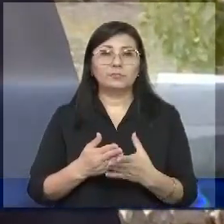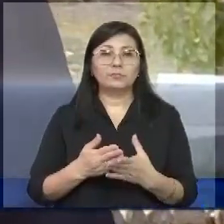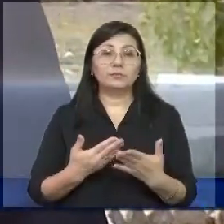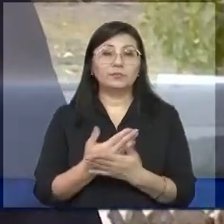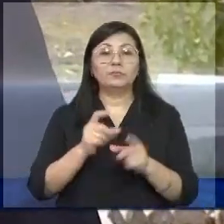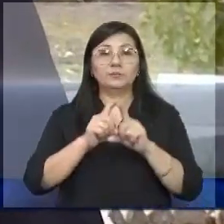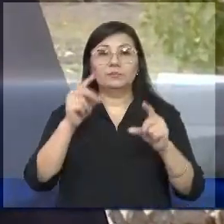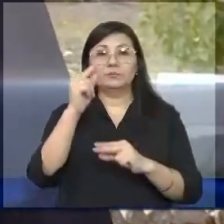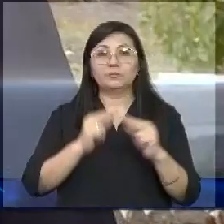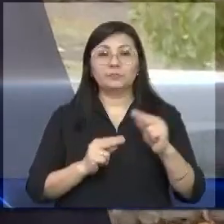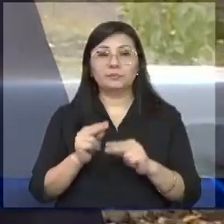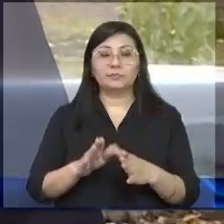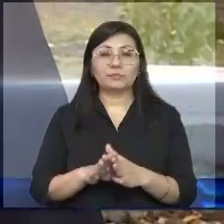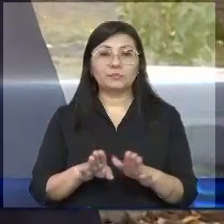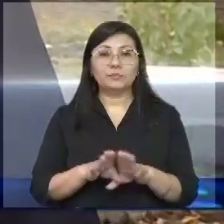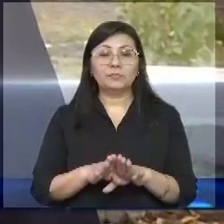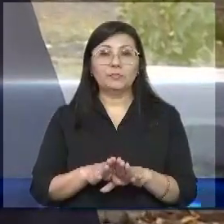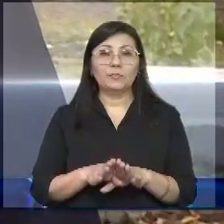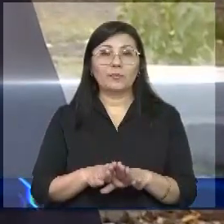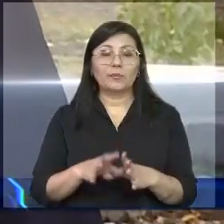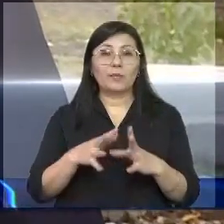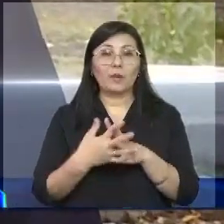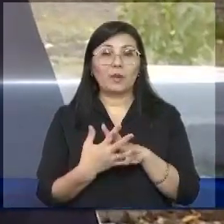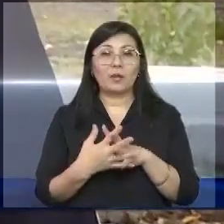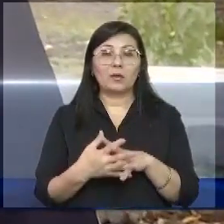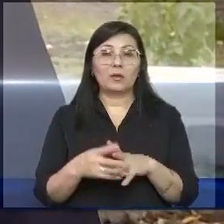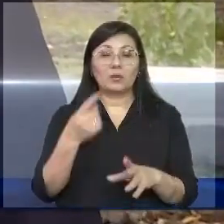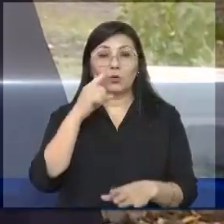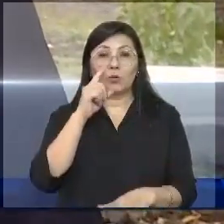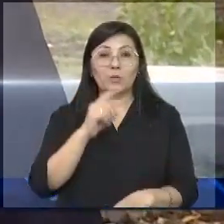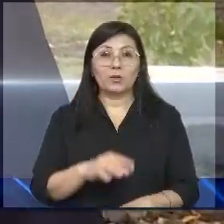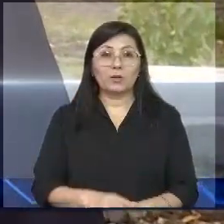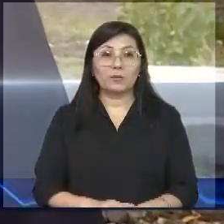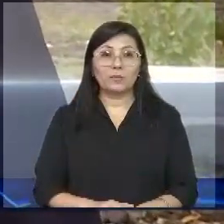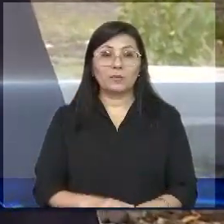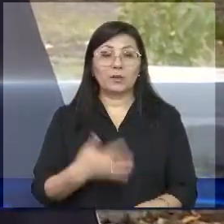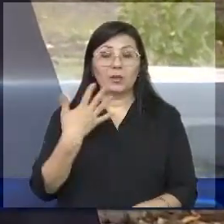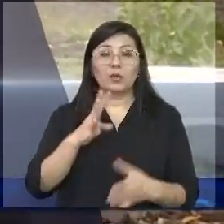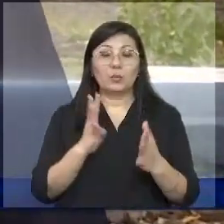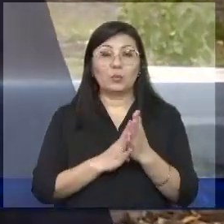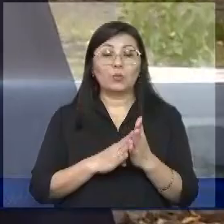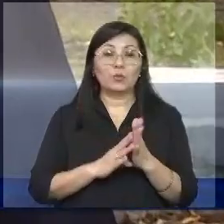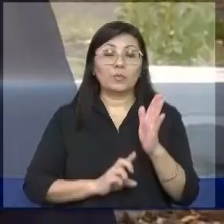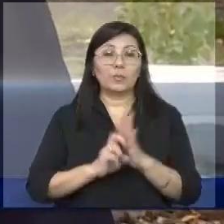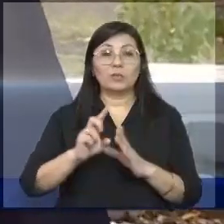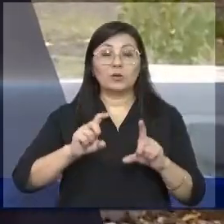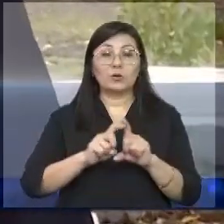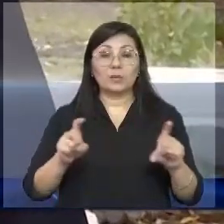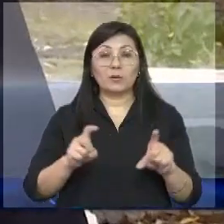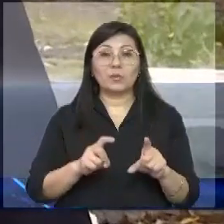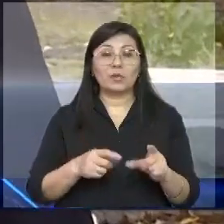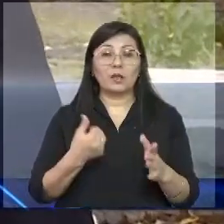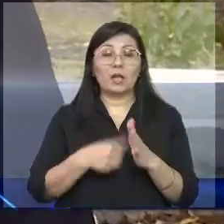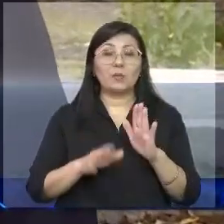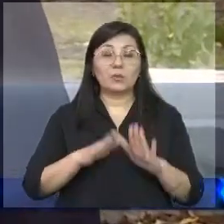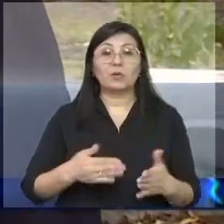жаңа мектеп құрылысы. Соменен бірге ауылдық жердегі номері 29-шы бастауыш мектебінің 60 орындық жаңа